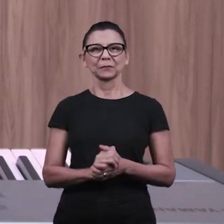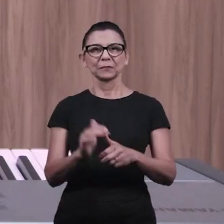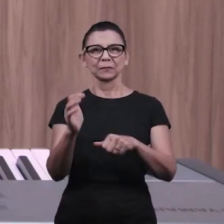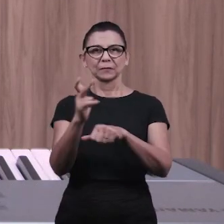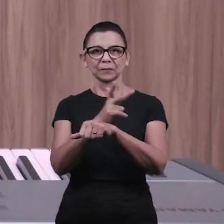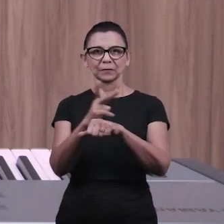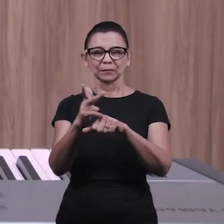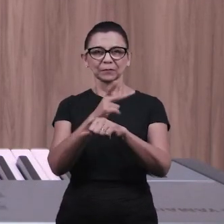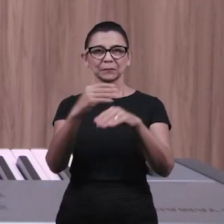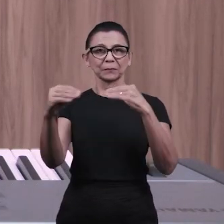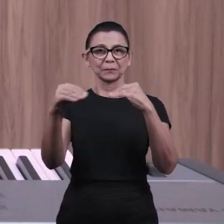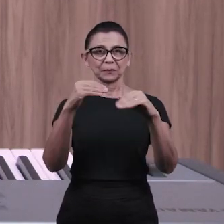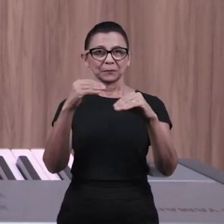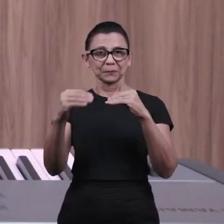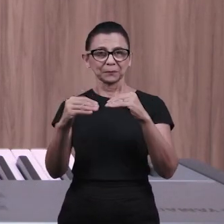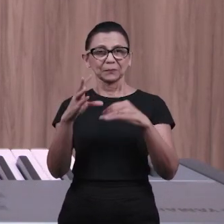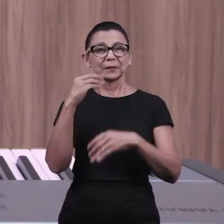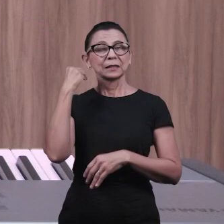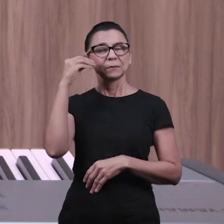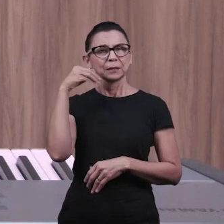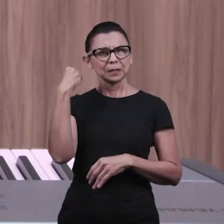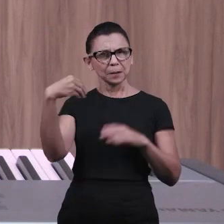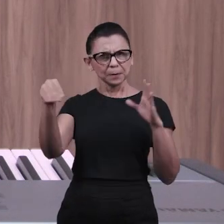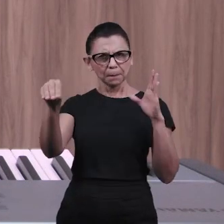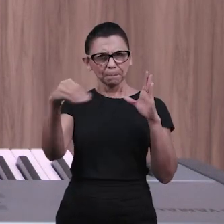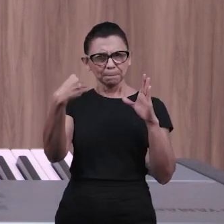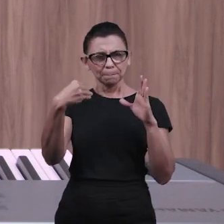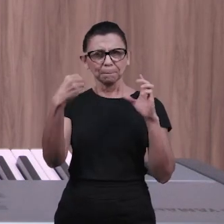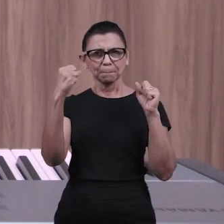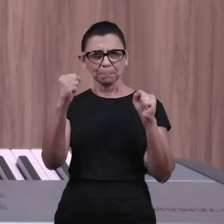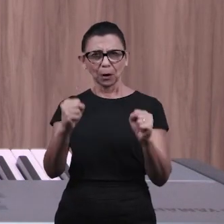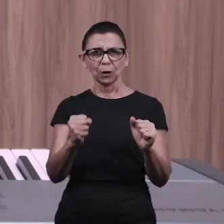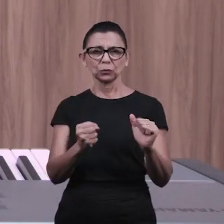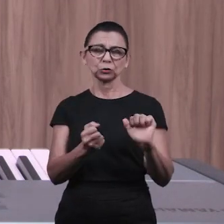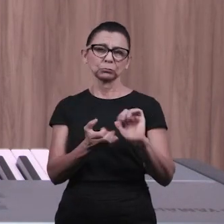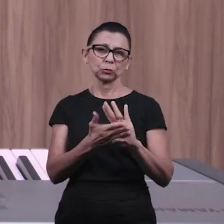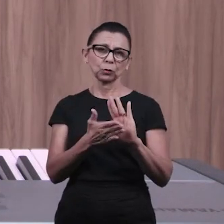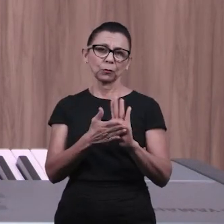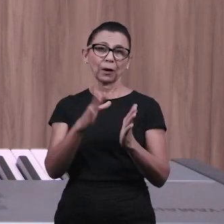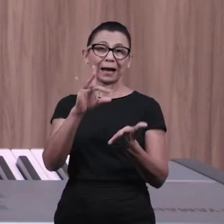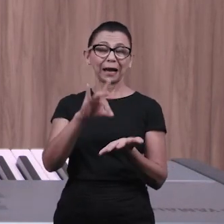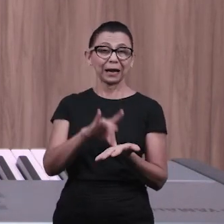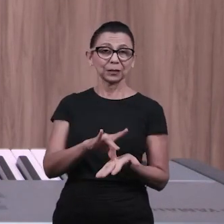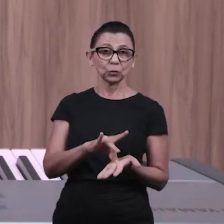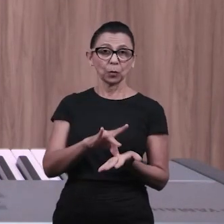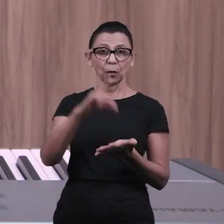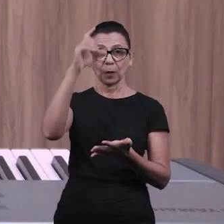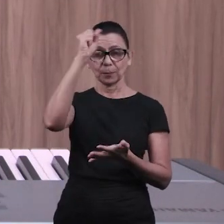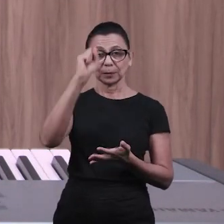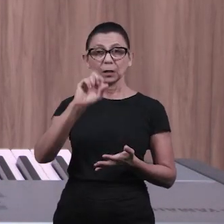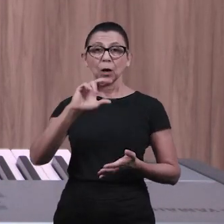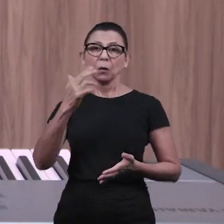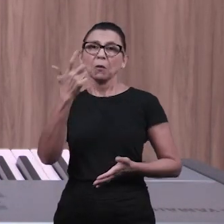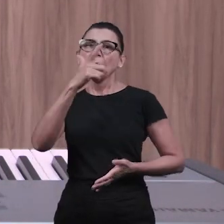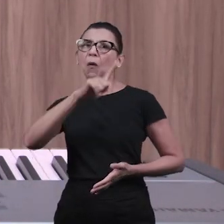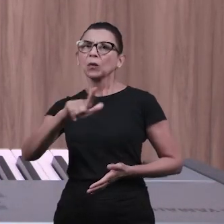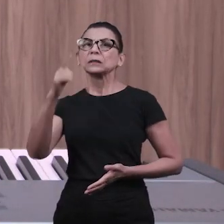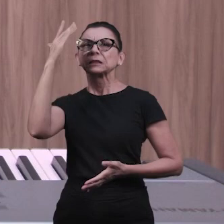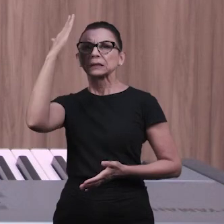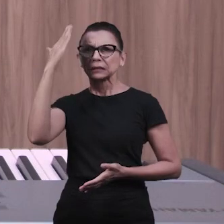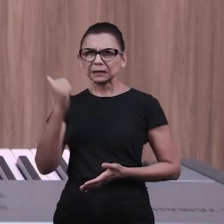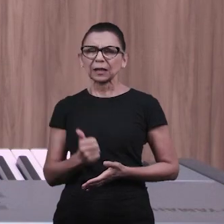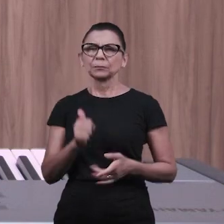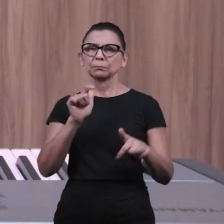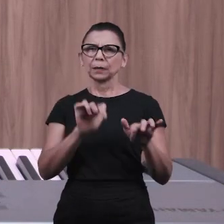votre expérience. Ça peut être une louange que nous sommes en train d'apprendre ou une autre louange que vous savez déjà jouer. Ça sera